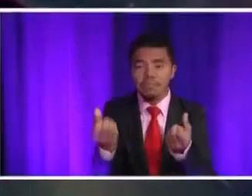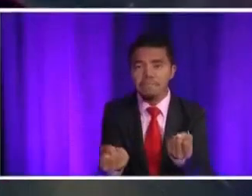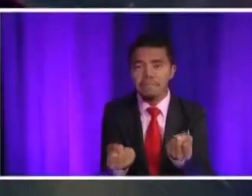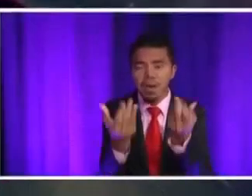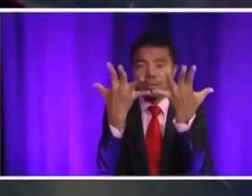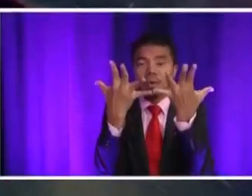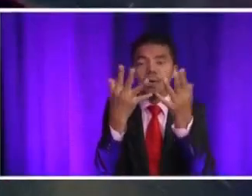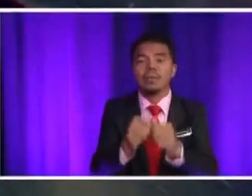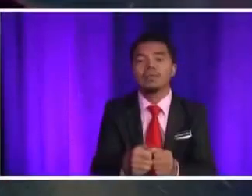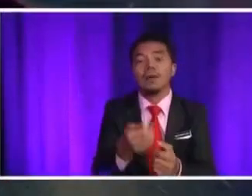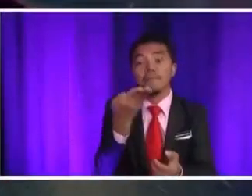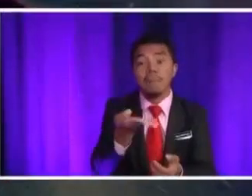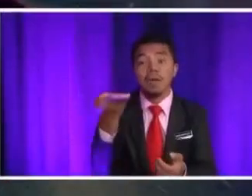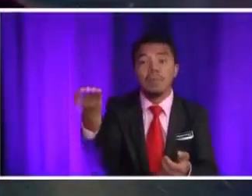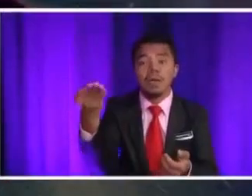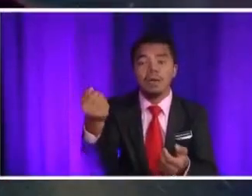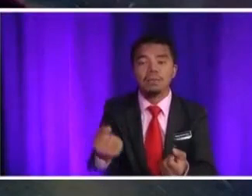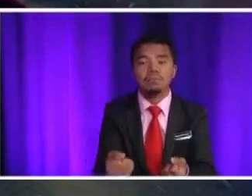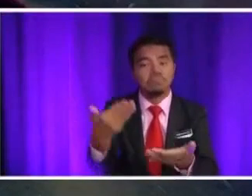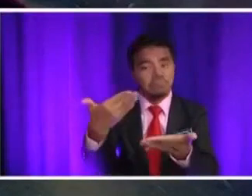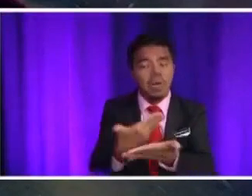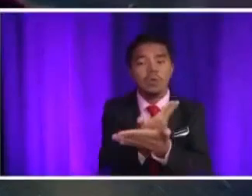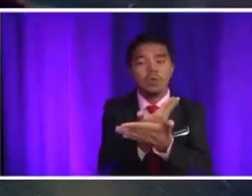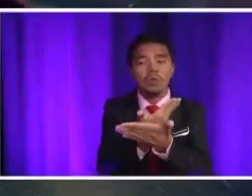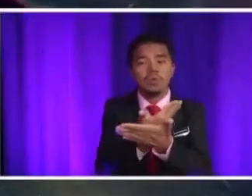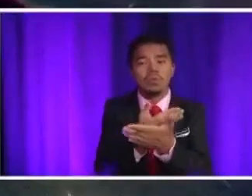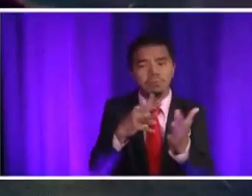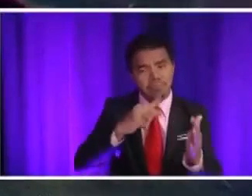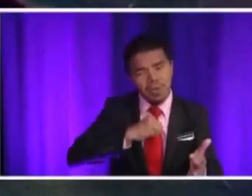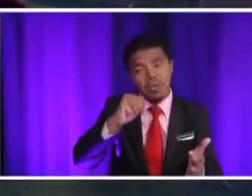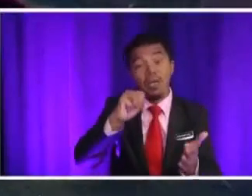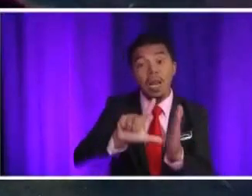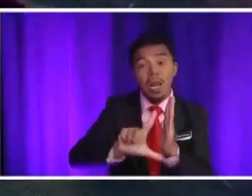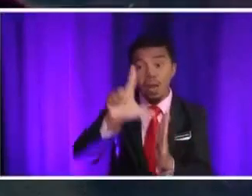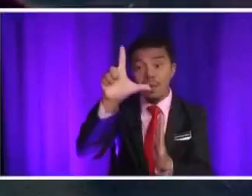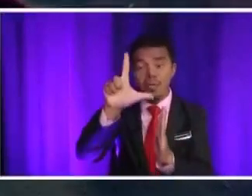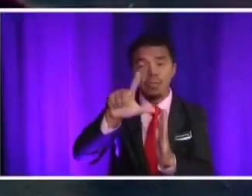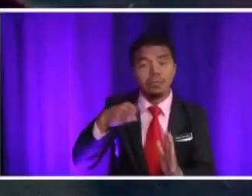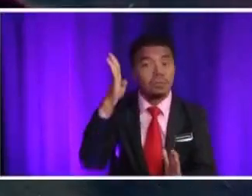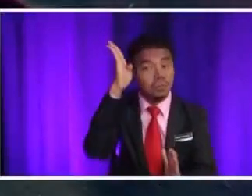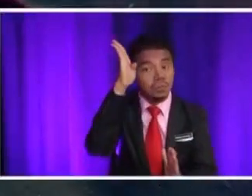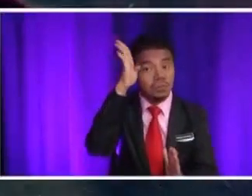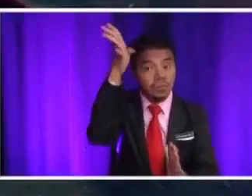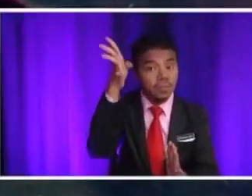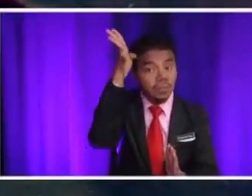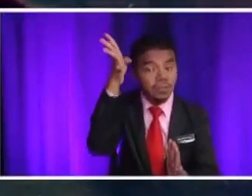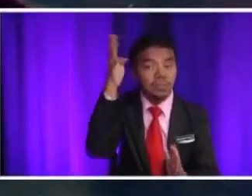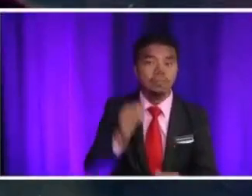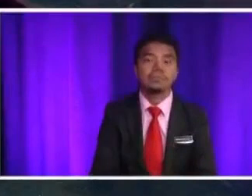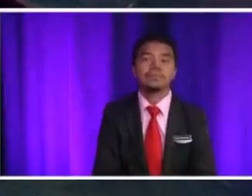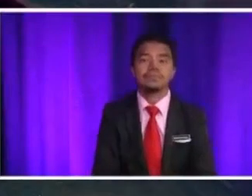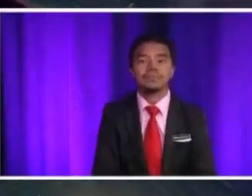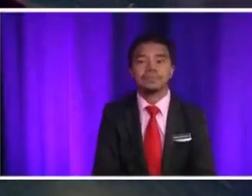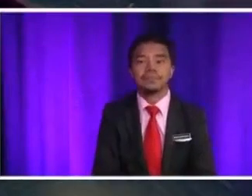masalah sekarang. Ha, itu usahawan. Mereka lebih kreatif. Okay? Yeah. Jadi itu ialah personal atau individu yang kita sebut